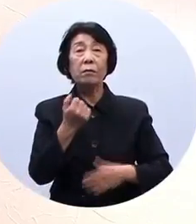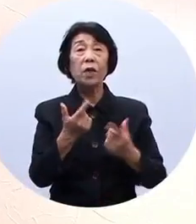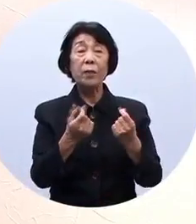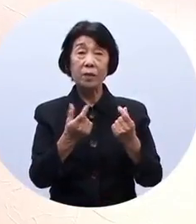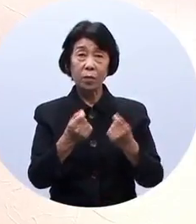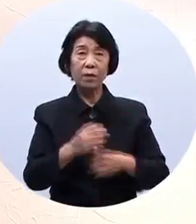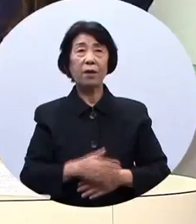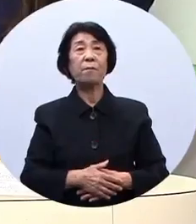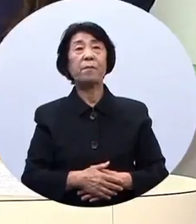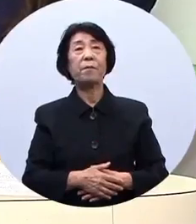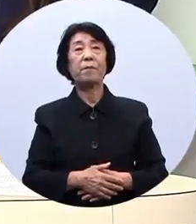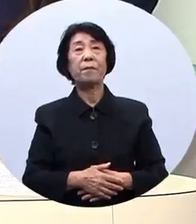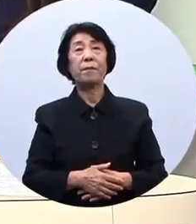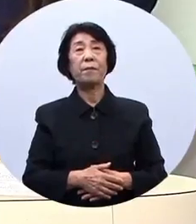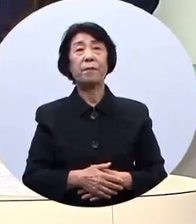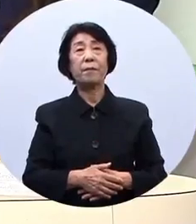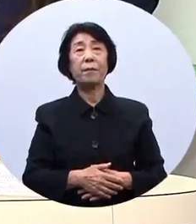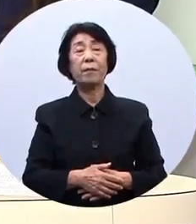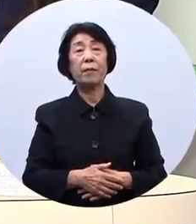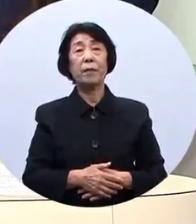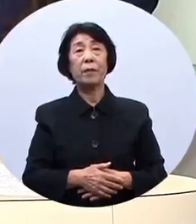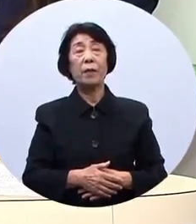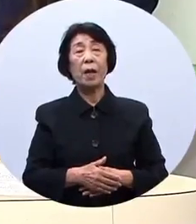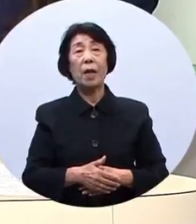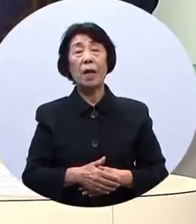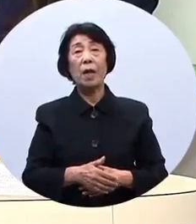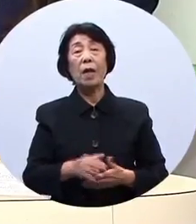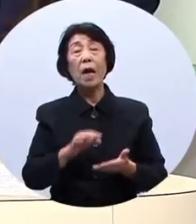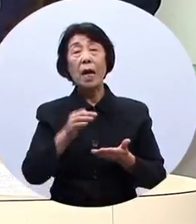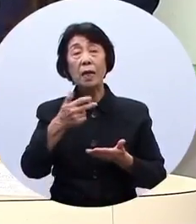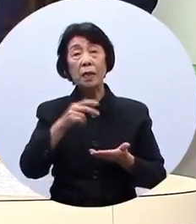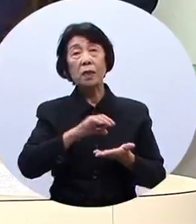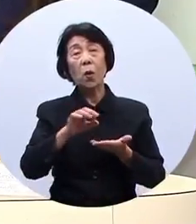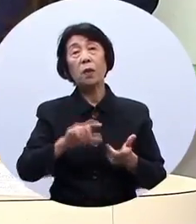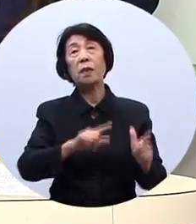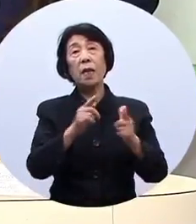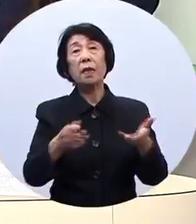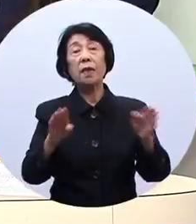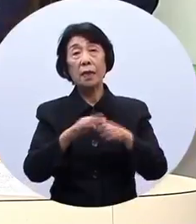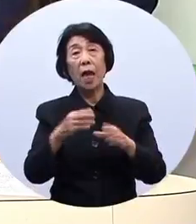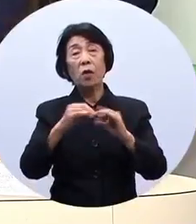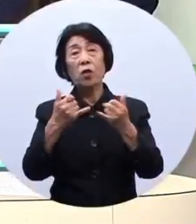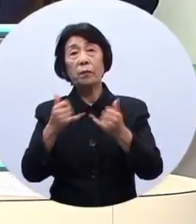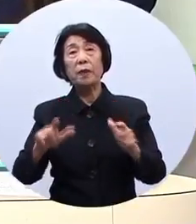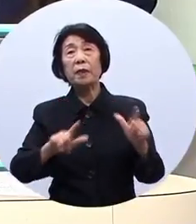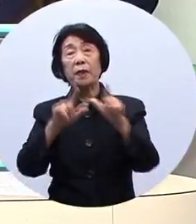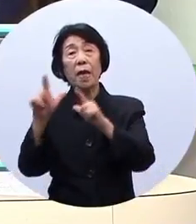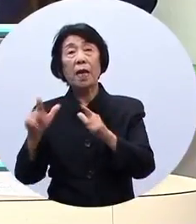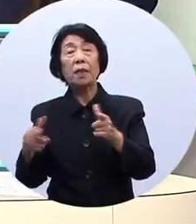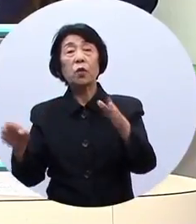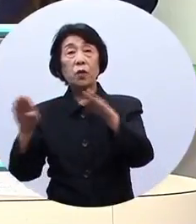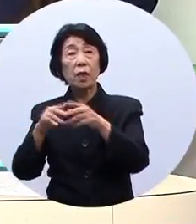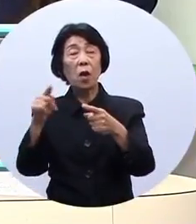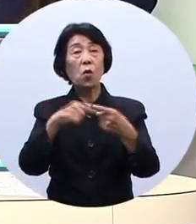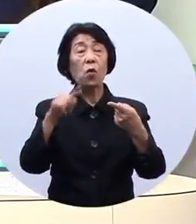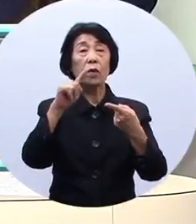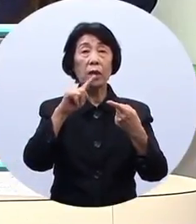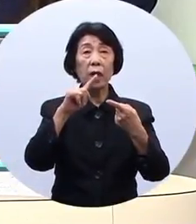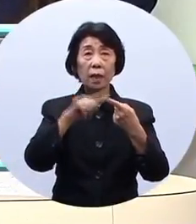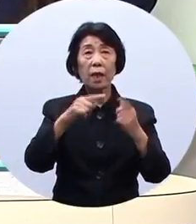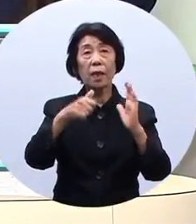ますよね。 はい、市の消費生活センターや国民生活センターなどの公的機関を名乗